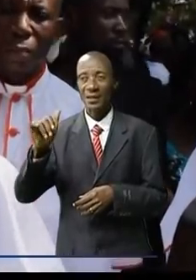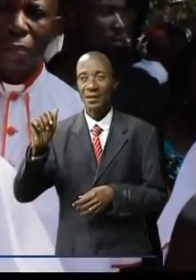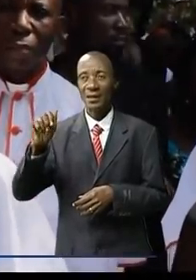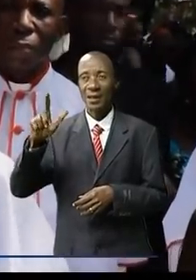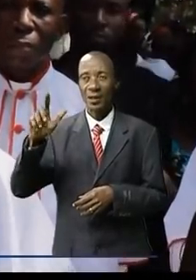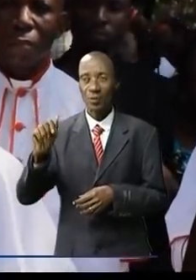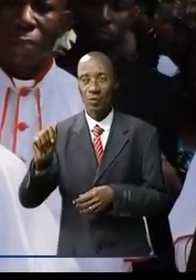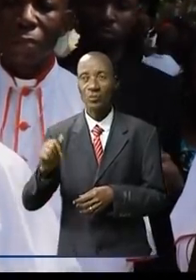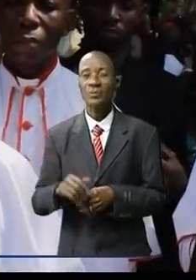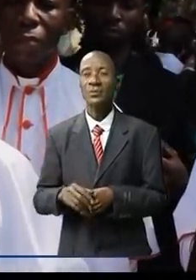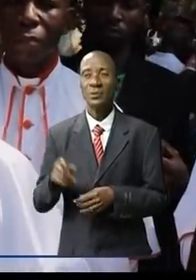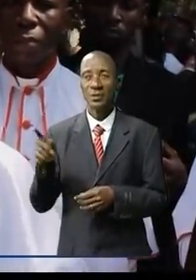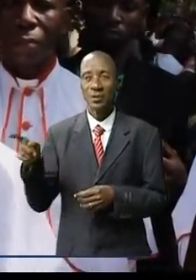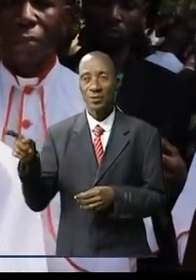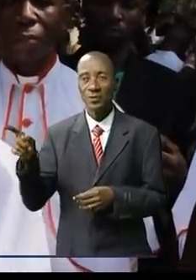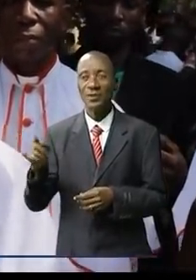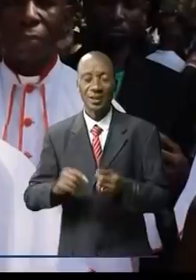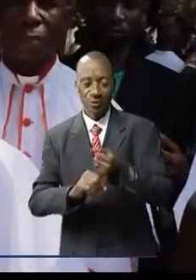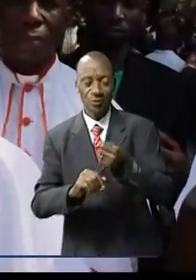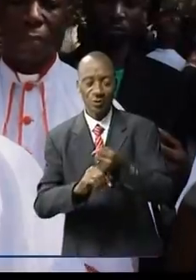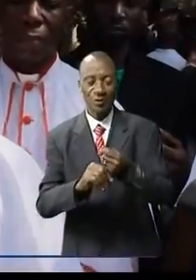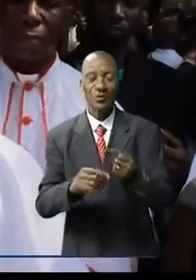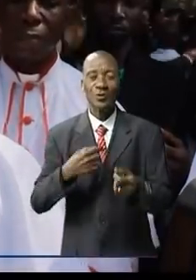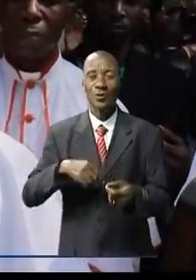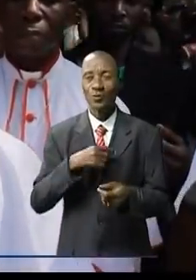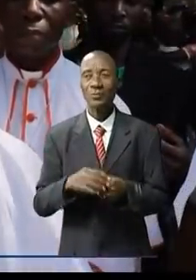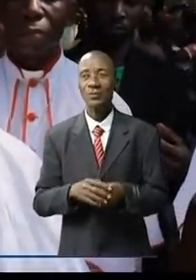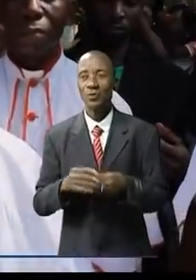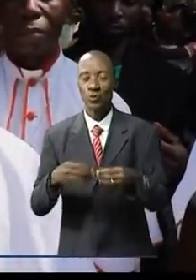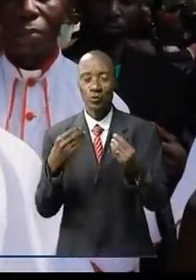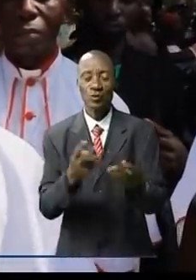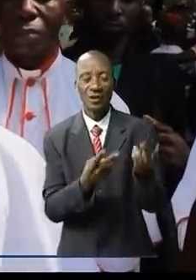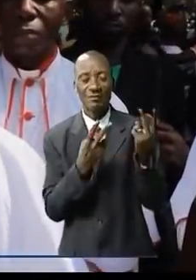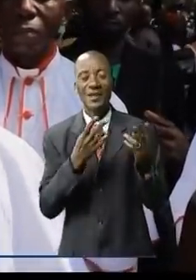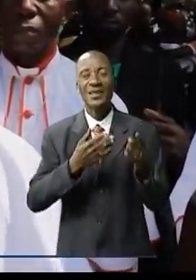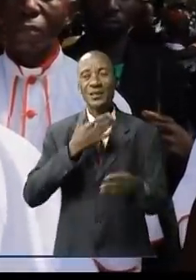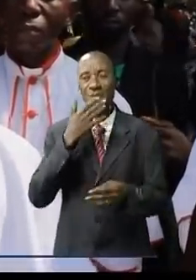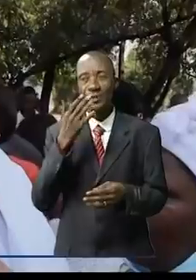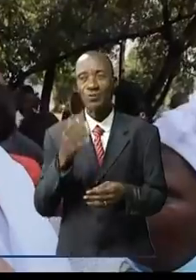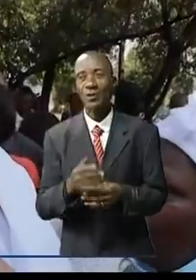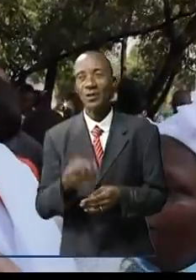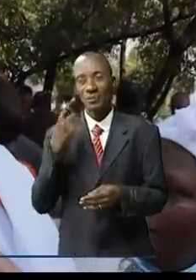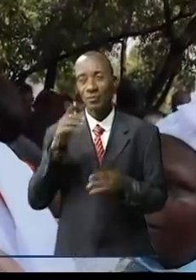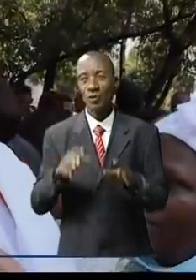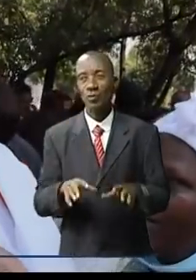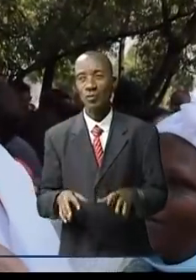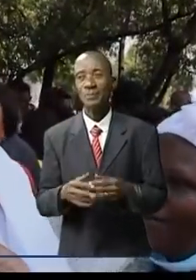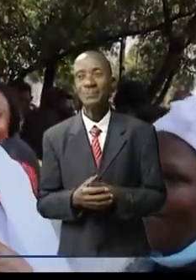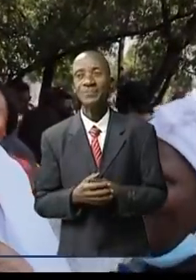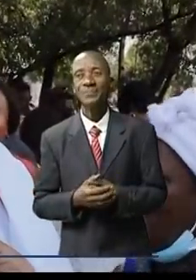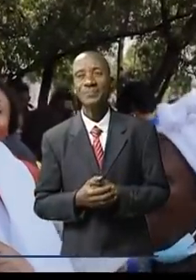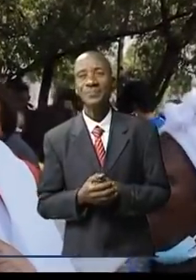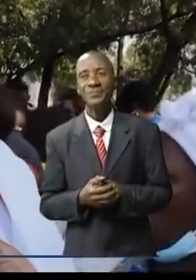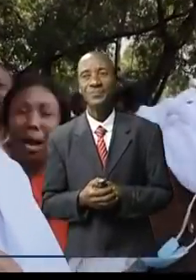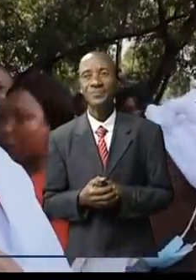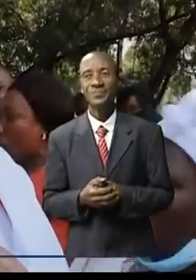confier cette mission, de remettre les valeurs spirituelles dans l'église du Congo. À une vitesse, ce qui